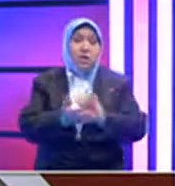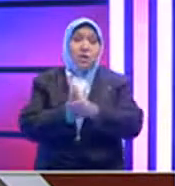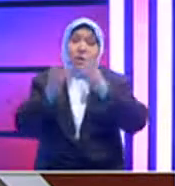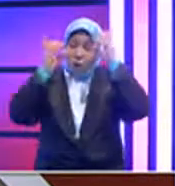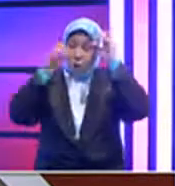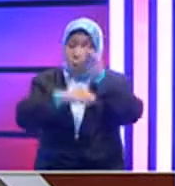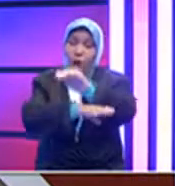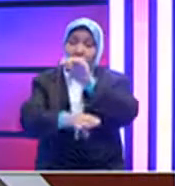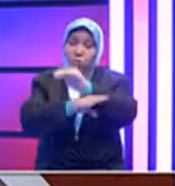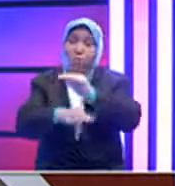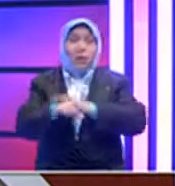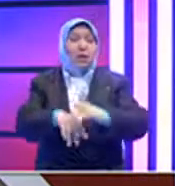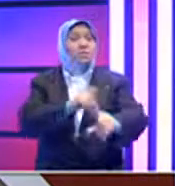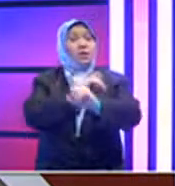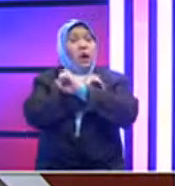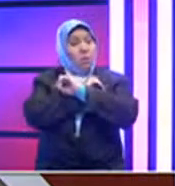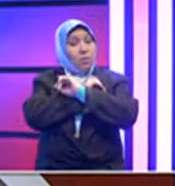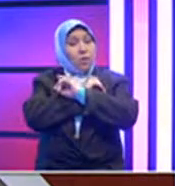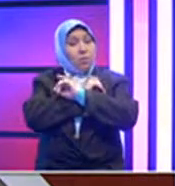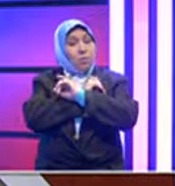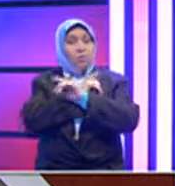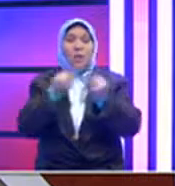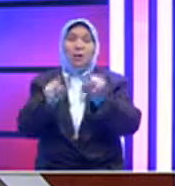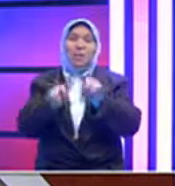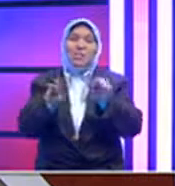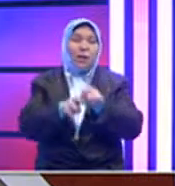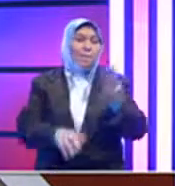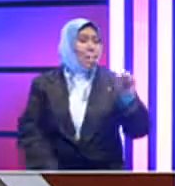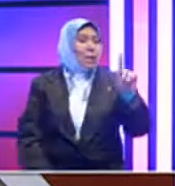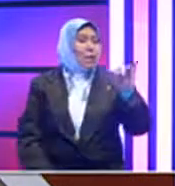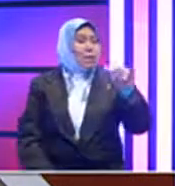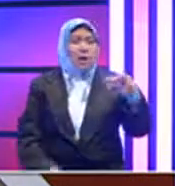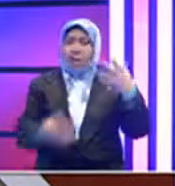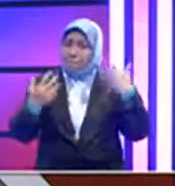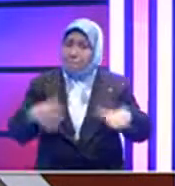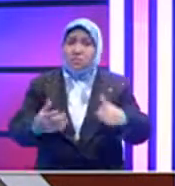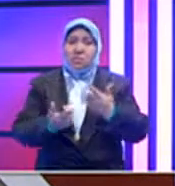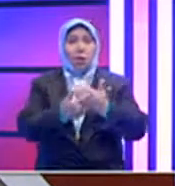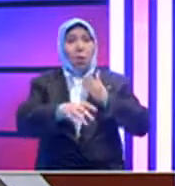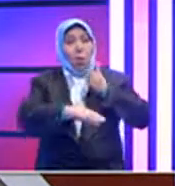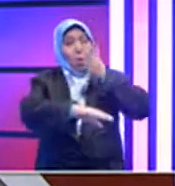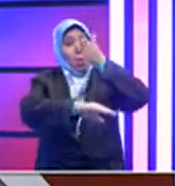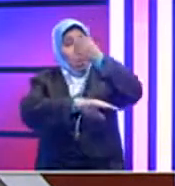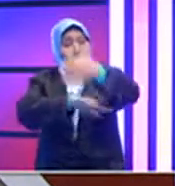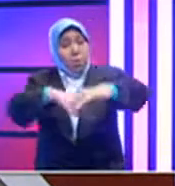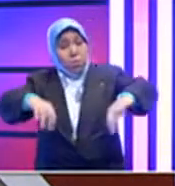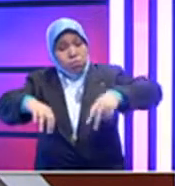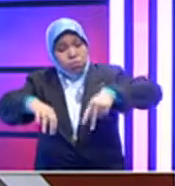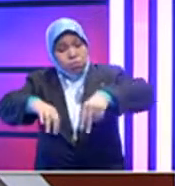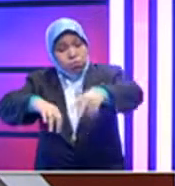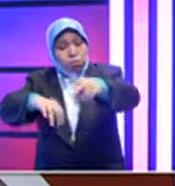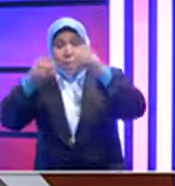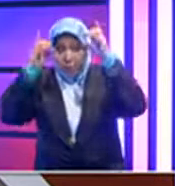dakwahnya kepada Firaun slow Ya itu dia macam-macam katrol tetap ibadah lepas dari fade laut tersebut itu Tarbiyah pendidikan